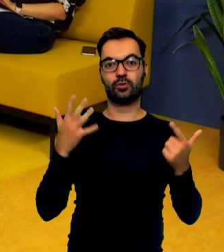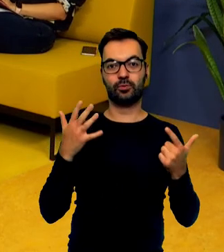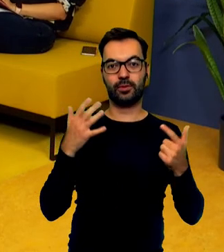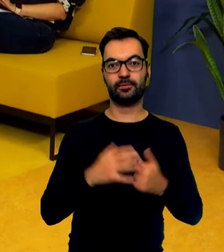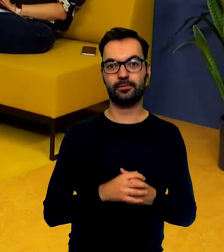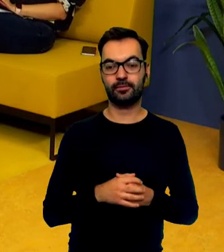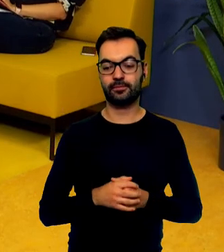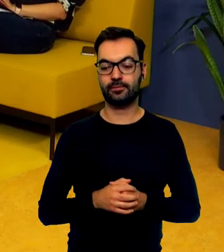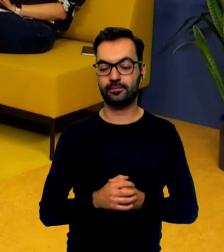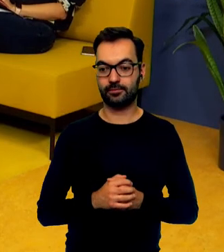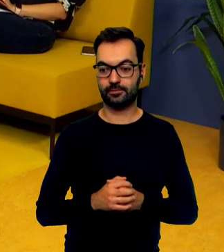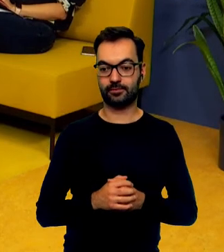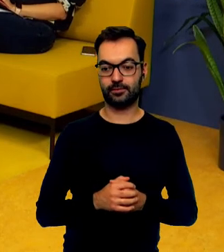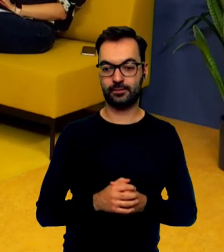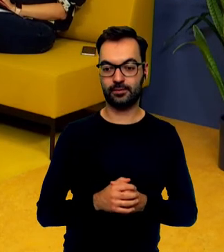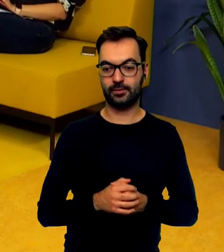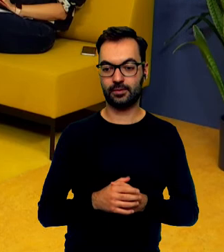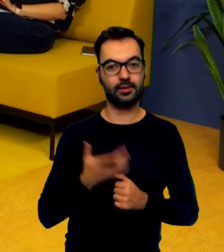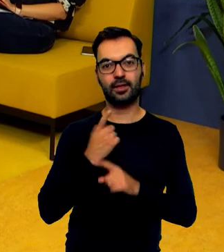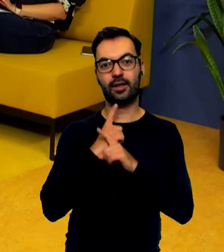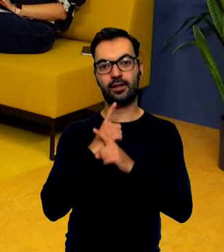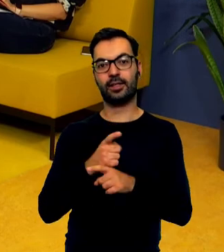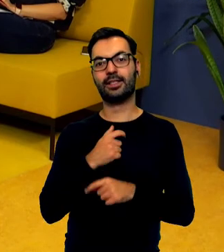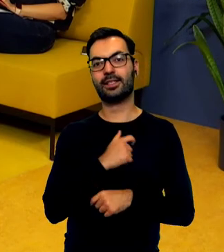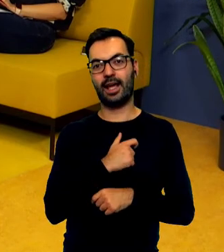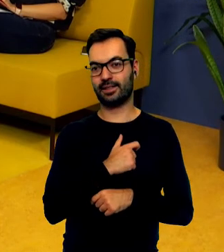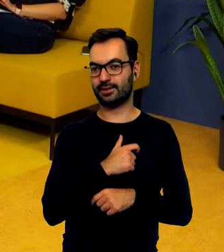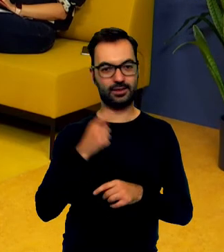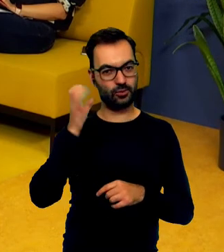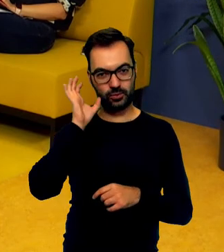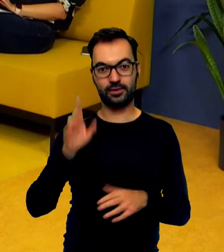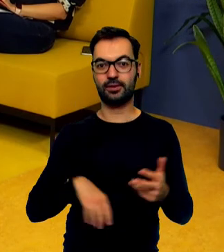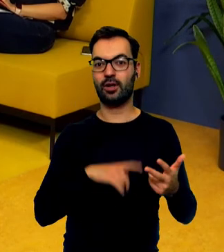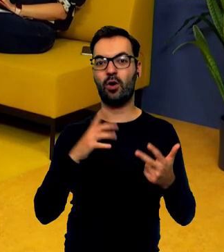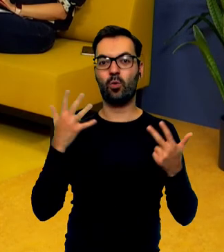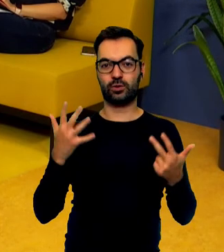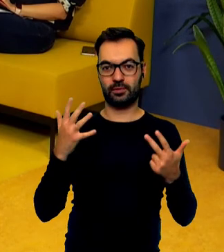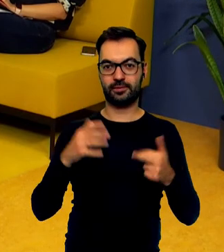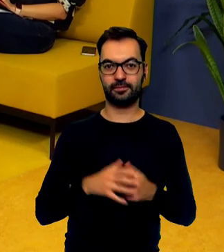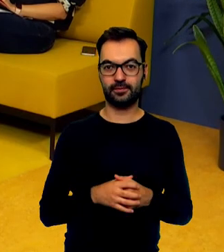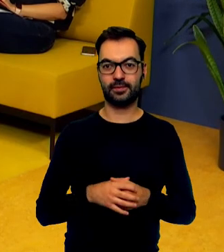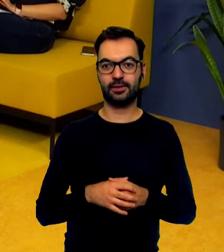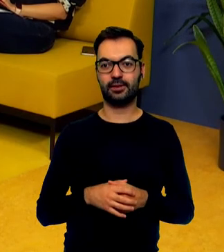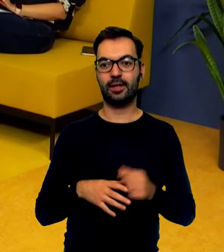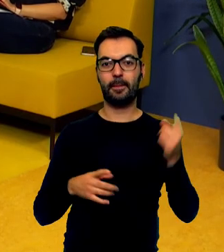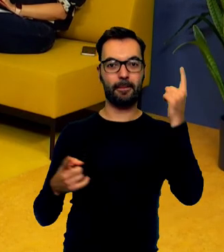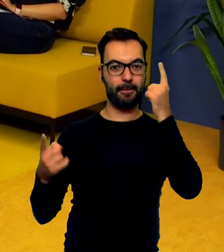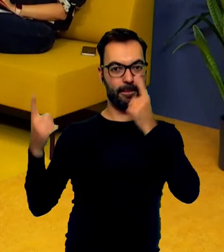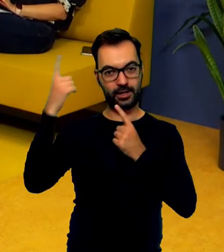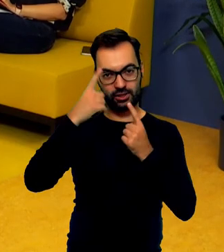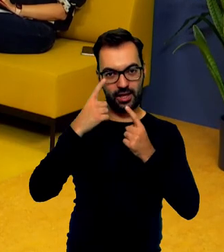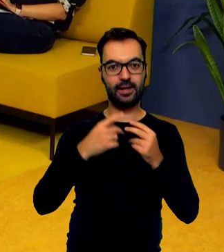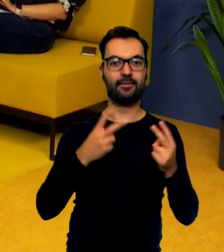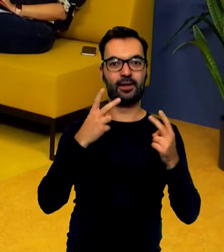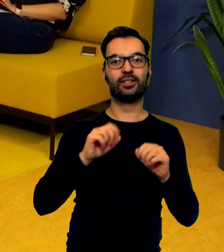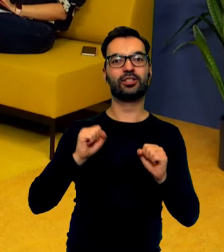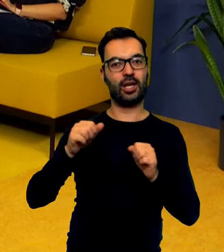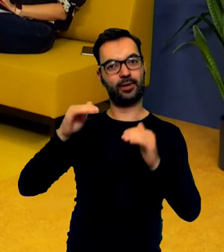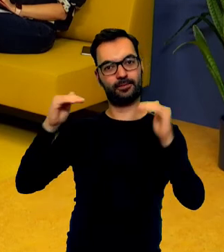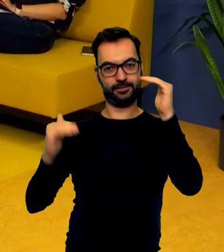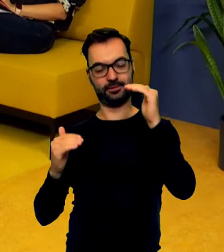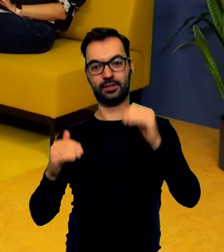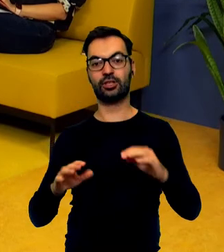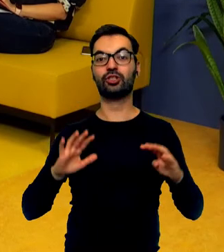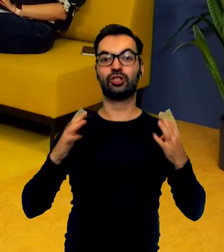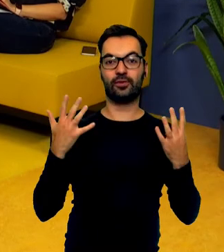jak brzmi, Panie Tomaszu? Nie podążaj ścieżką serca. Reguła numer 8, przedkładaj myślenie nad działanie.